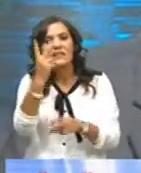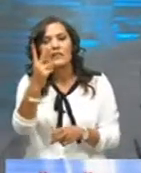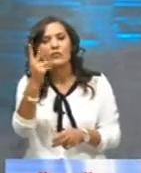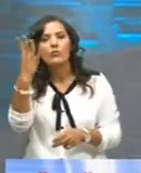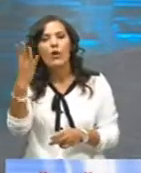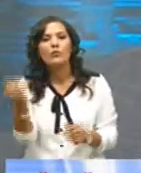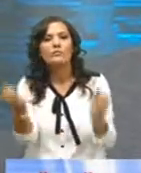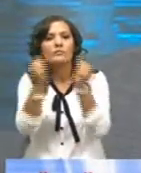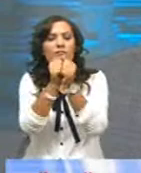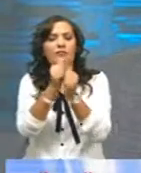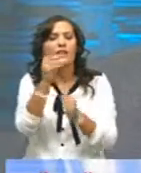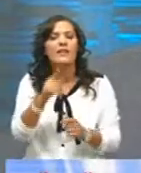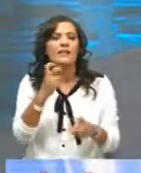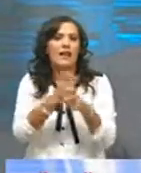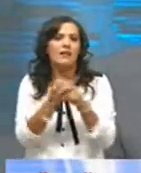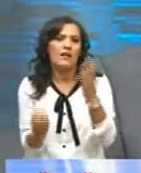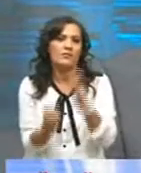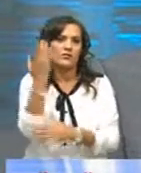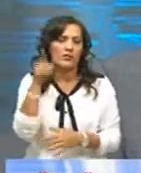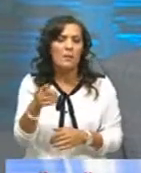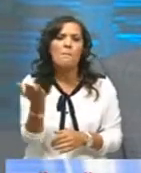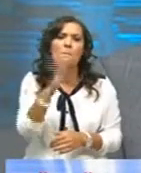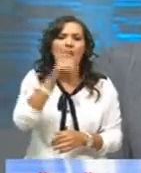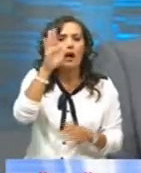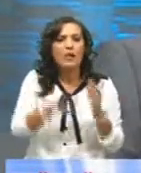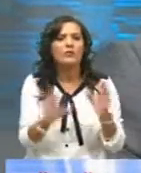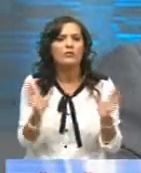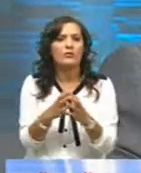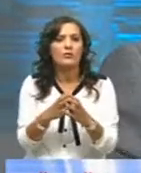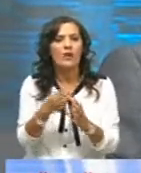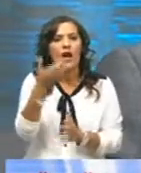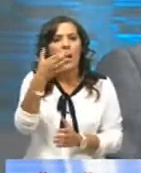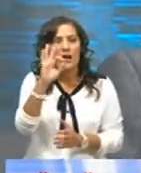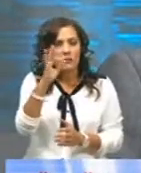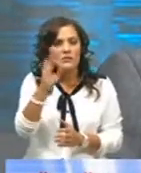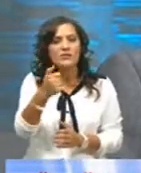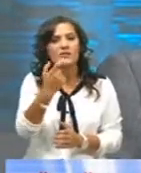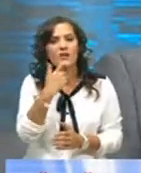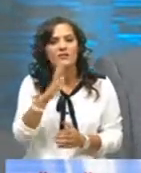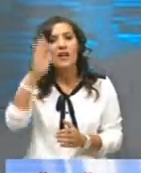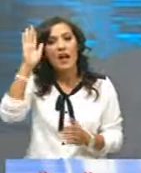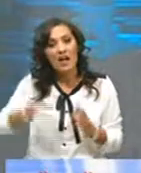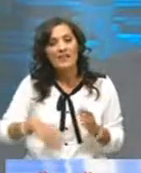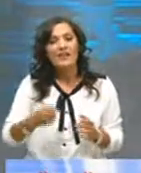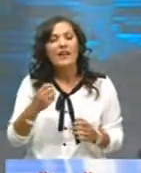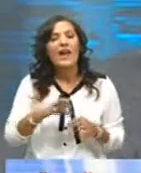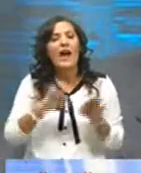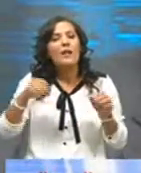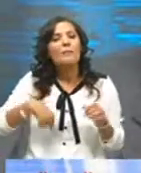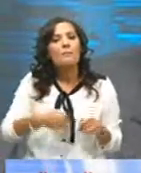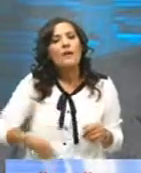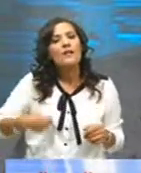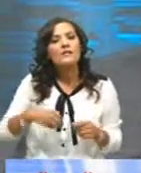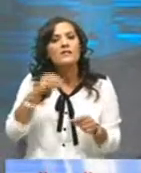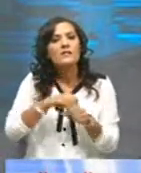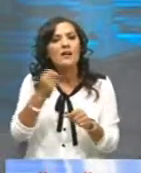çıkıyor İkimiz de artıyor başka alt grup Ben 60 yaş ve altında kalın bağırsak kanserine